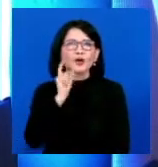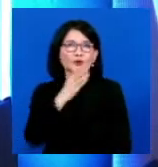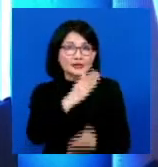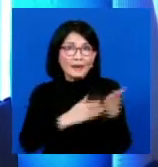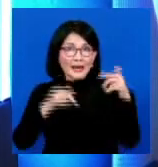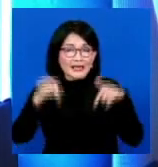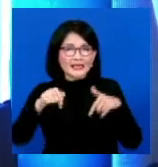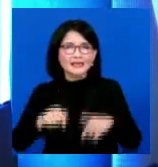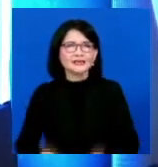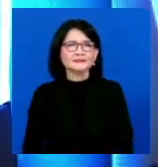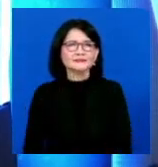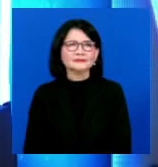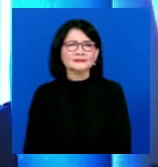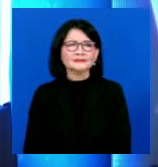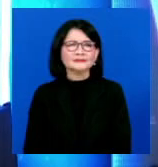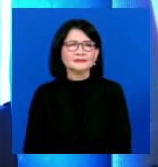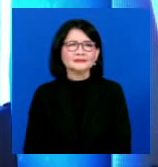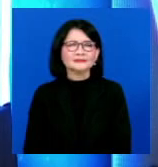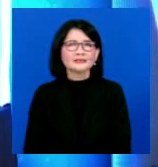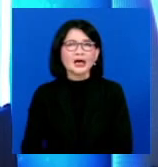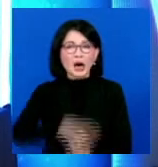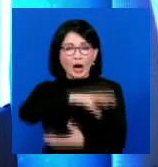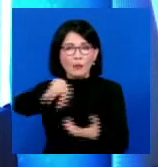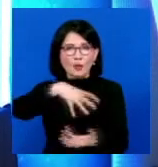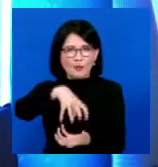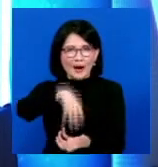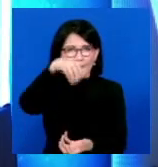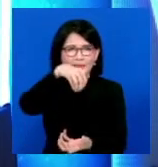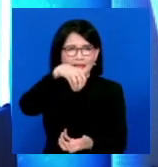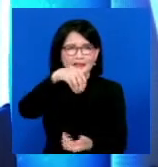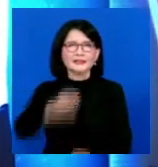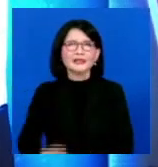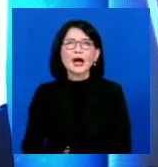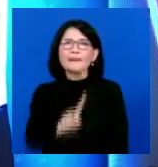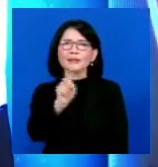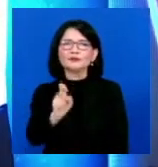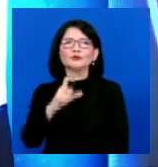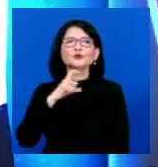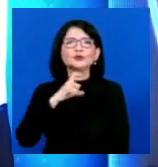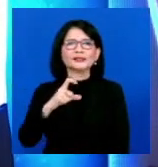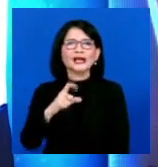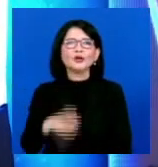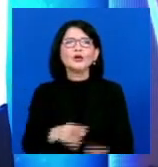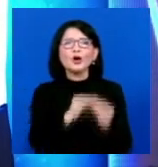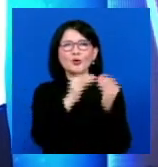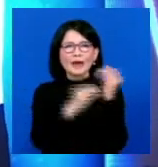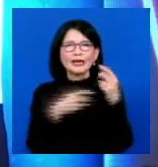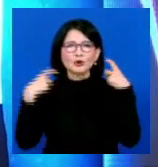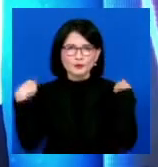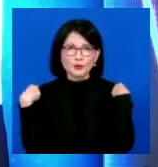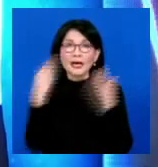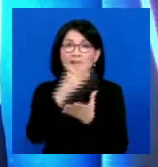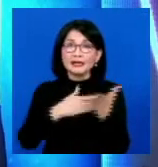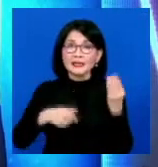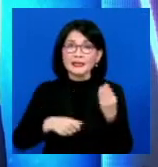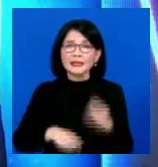ini saya akan kembali mewakili mengambil bola subtema dan poin pertanyaan untuk para calon wakil gubernur di segmen Ini calon